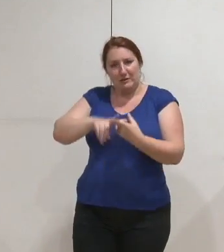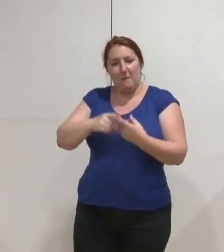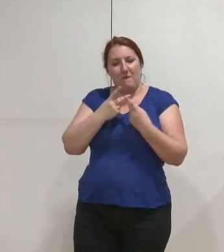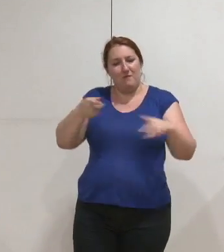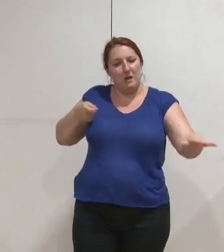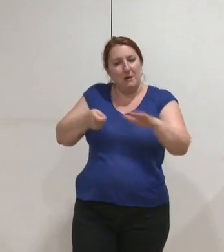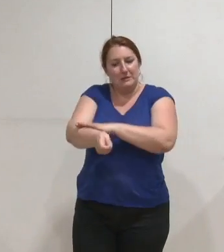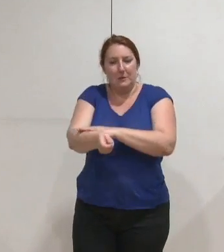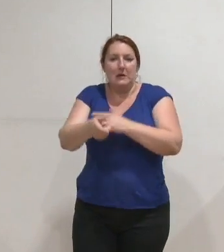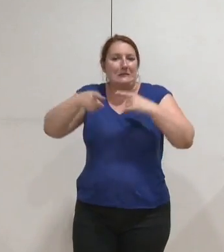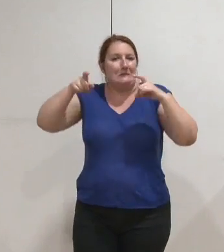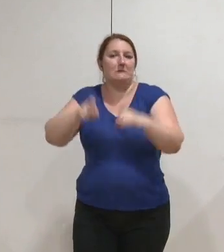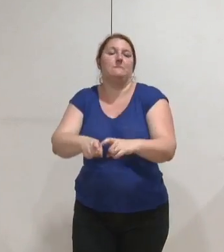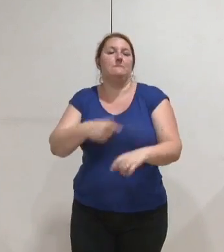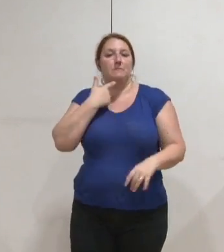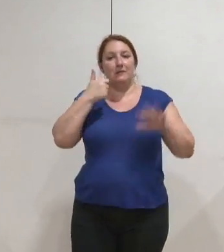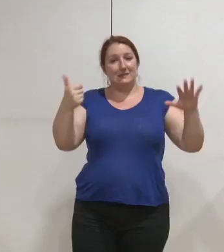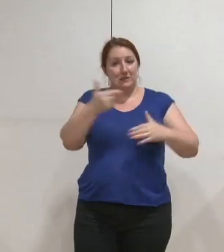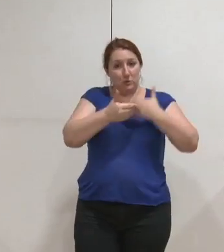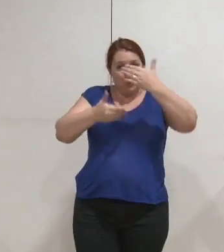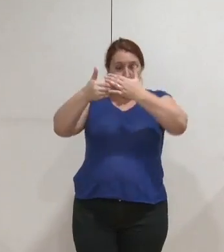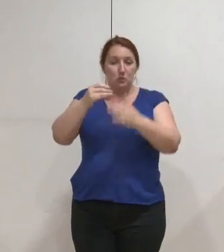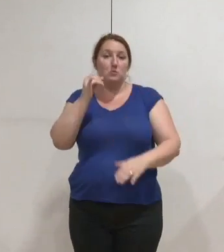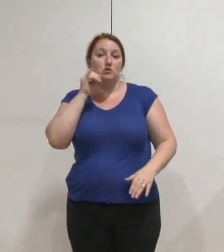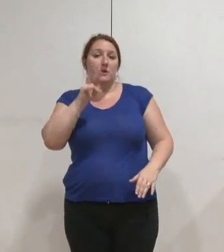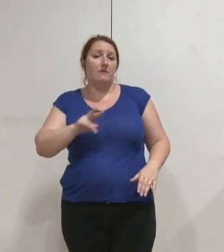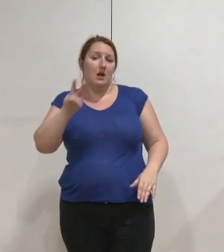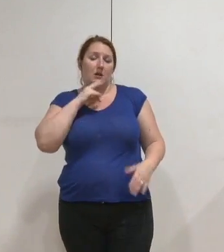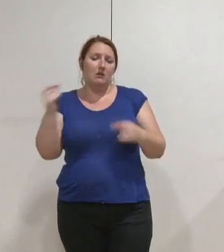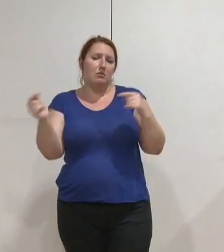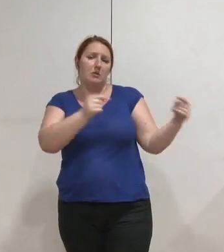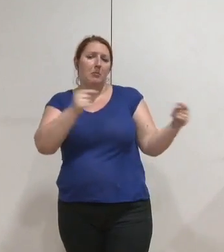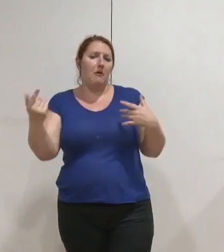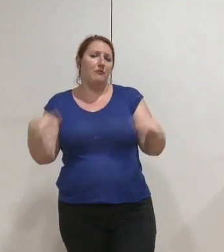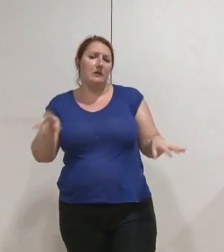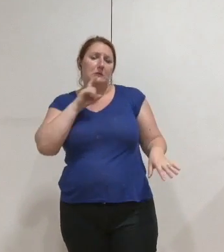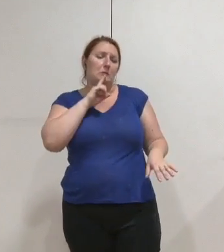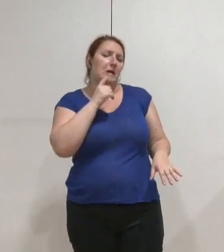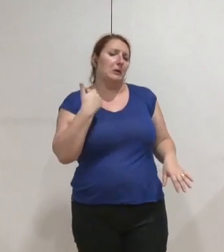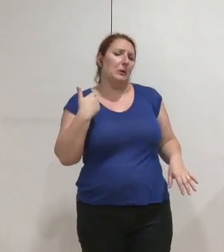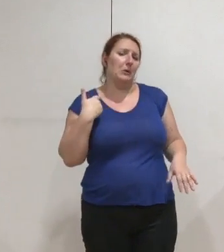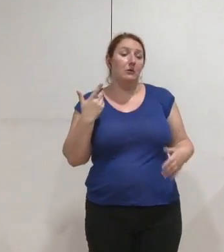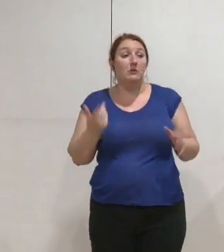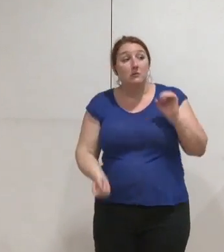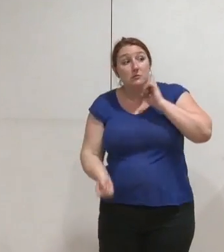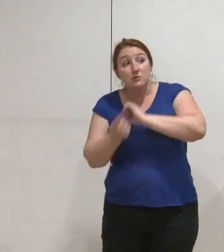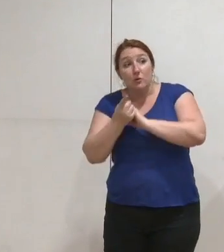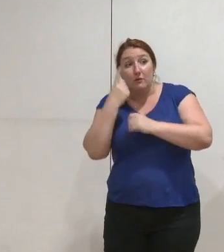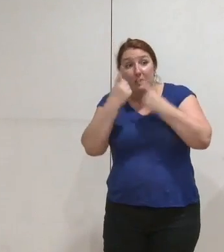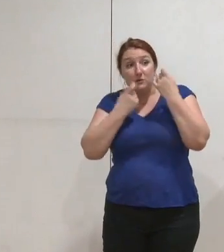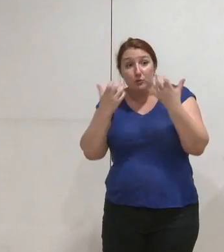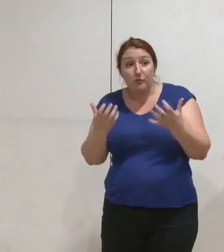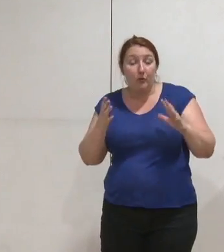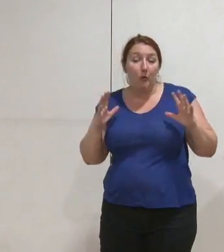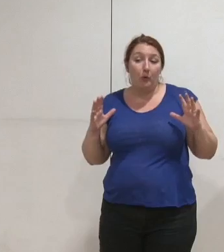de la ville donc on a six opérations je pense que sur bouchailler vialé le débat a déjà eu lieu tout à l'heure sauf si il y avait des questions